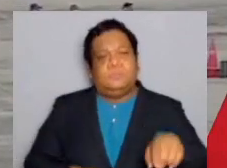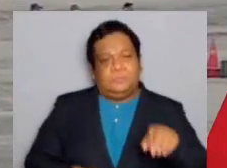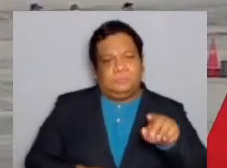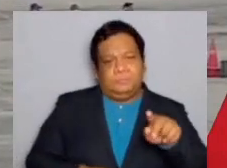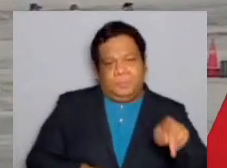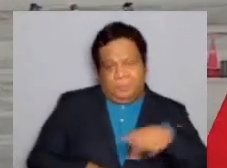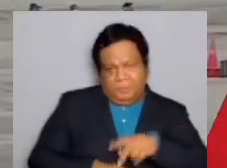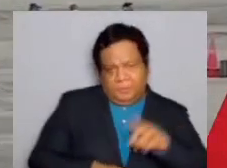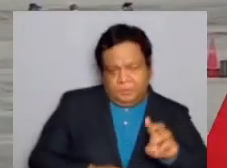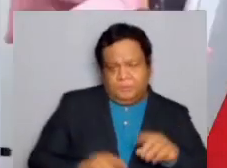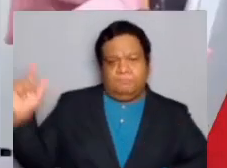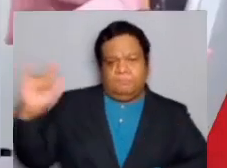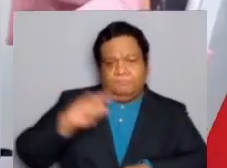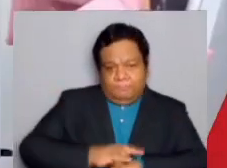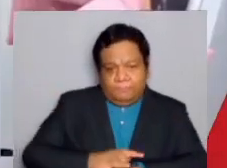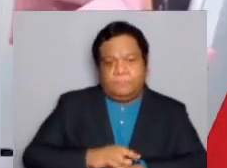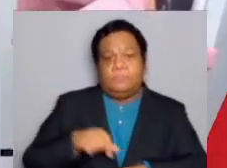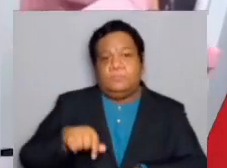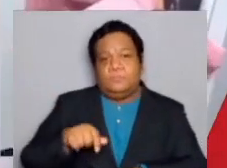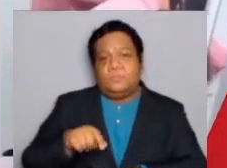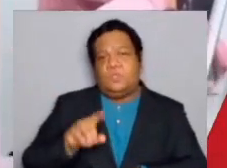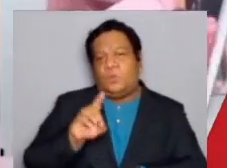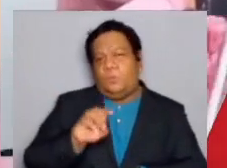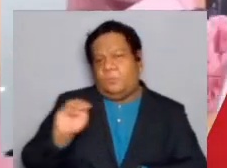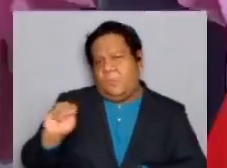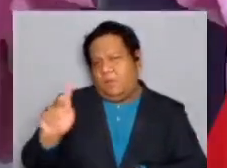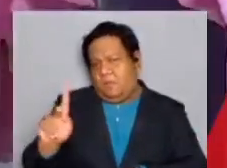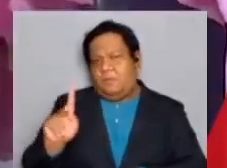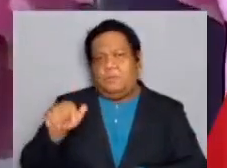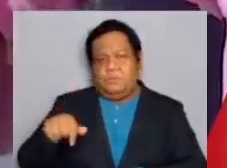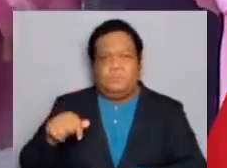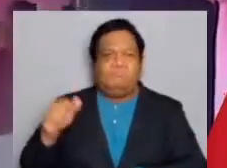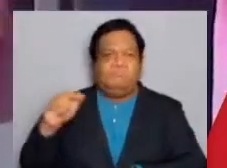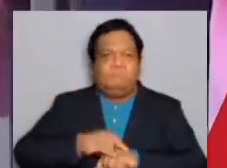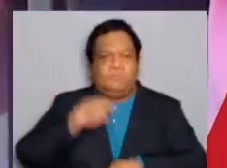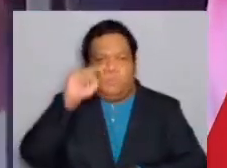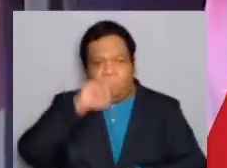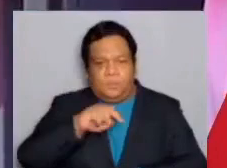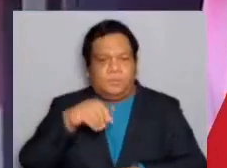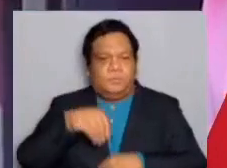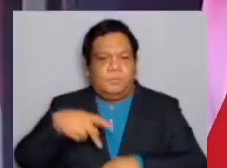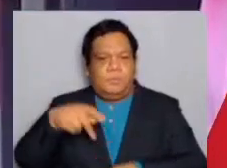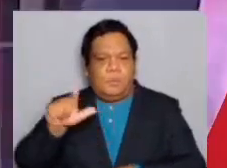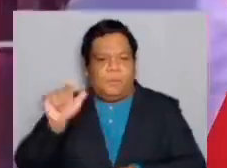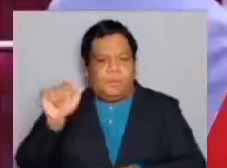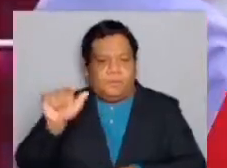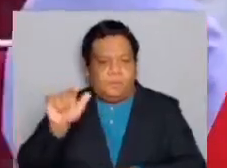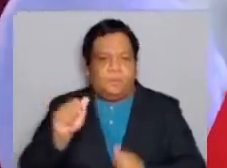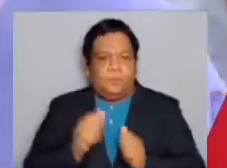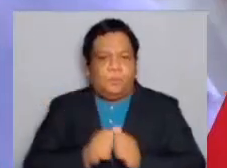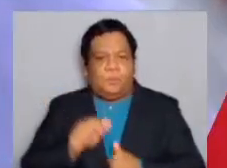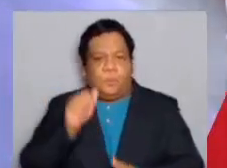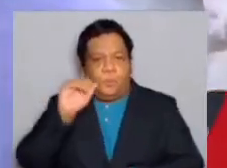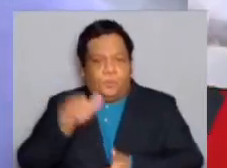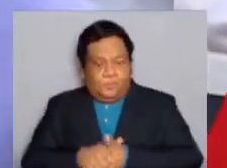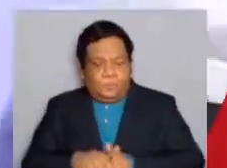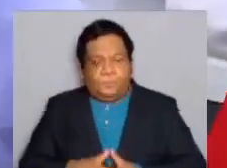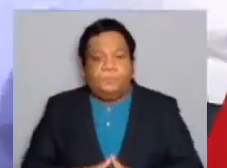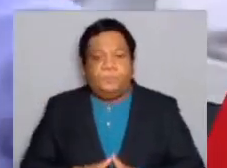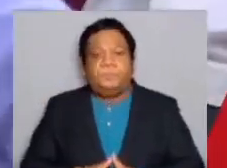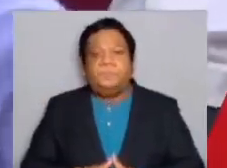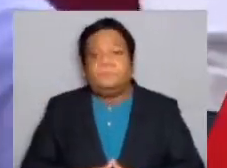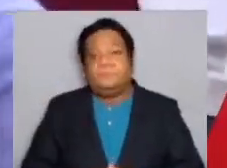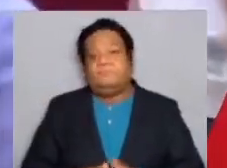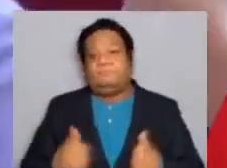ang PR-001. Lulan si Pangulong Bongbong Marcos kasama si First Lady Luis Araneta Marcos. Sinalubong sila ng mga opisyal